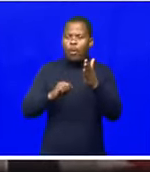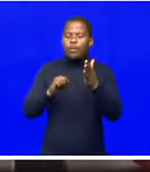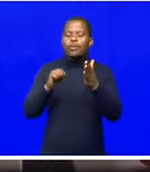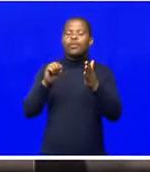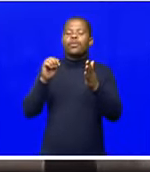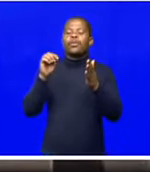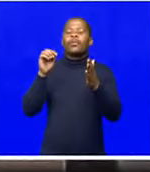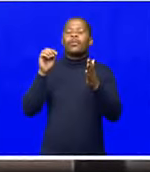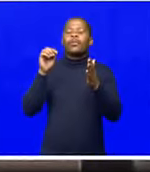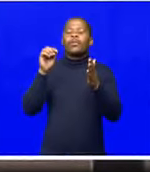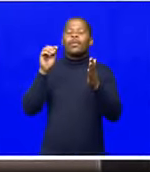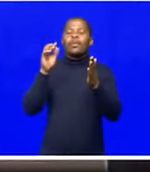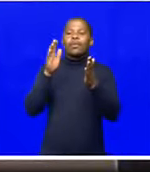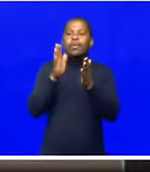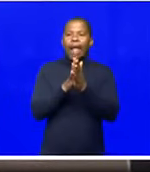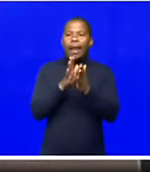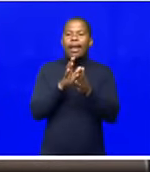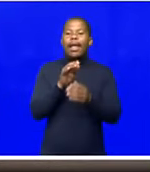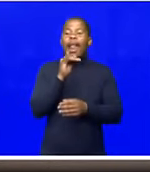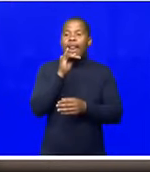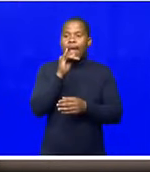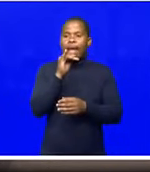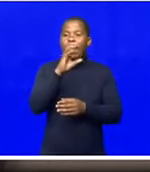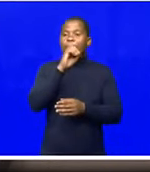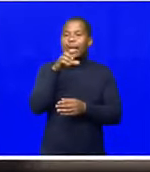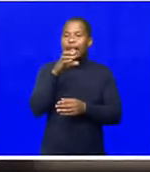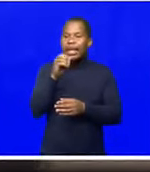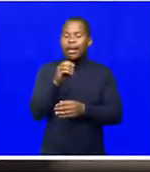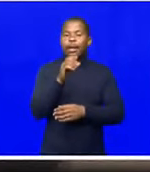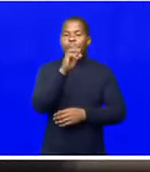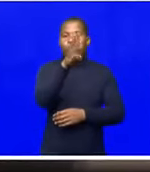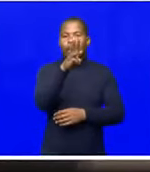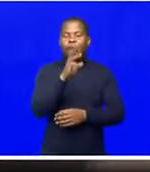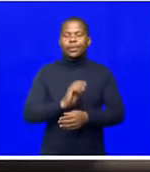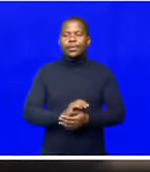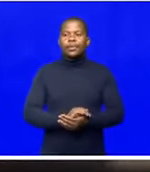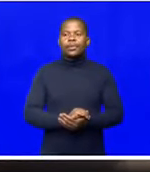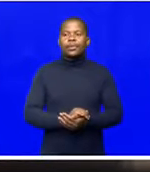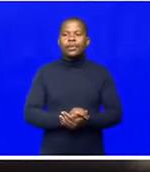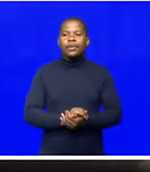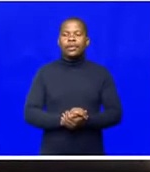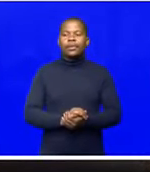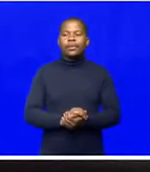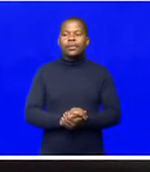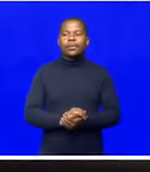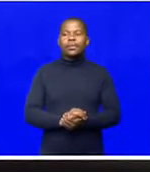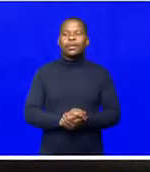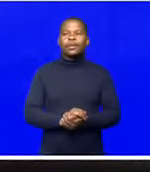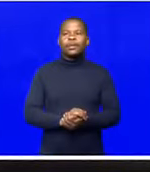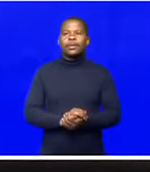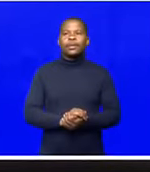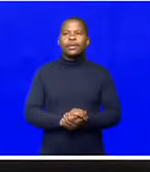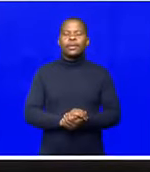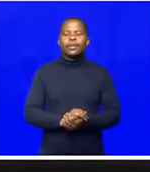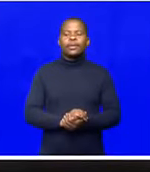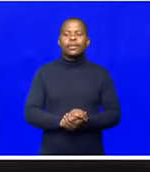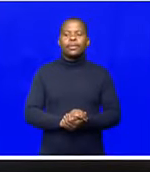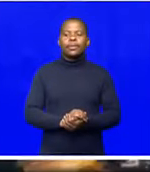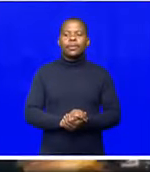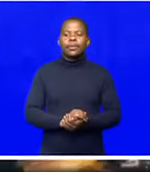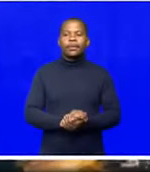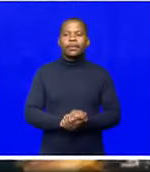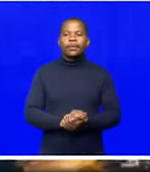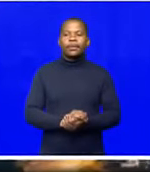nakunye. Tindzaba Eswatini TV ubika Fortune Dlangamandla inavuma inkosi inzinisa